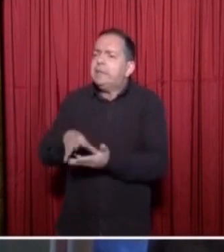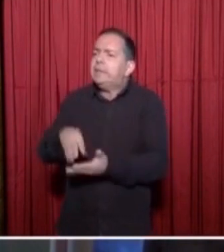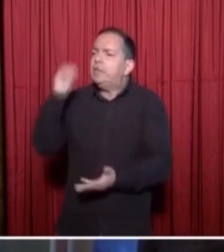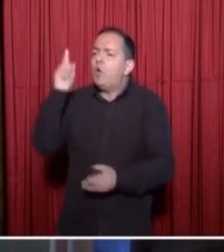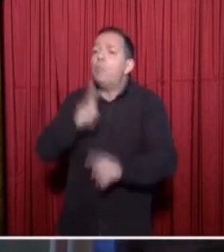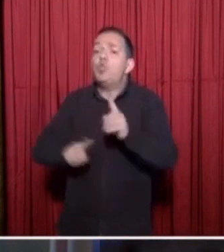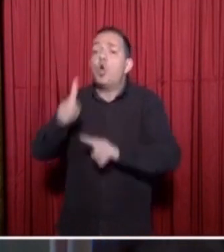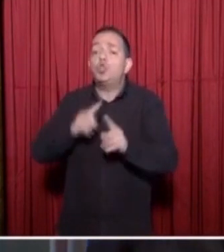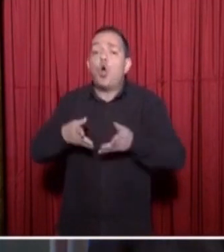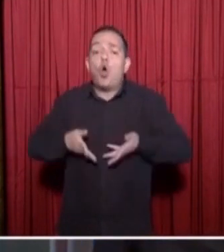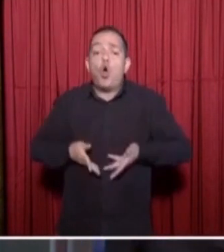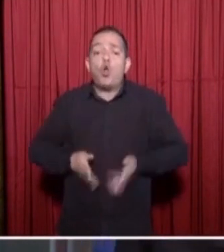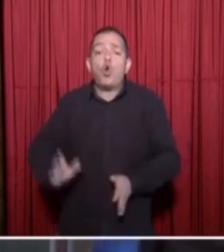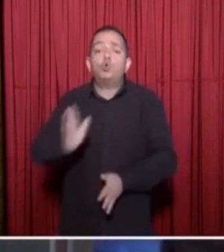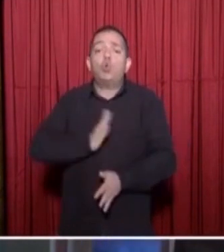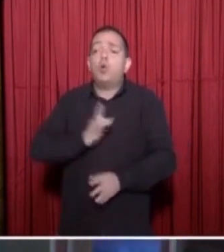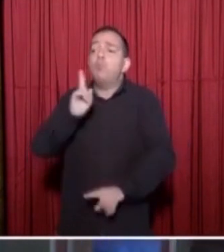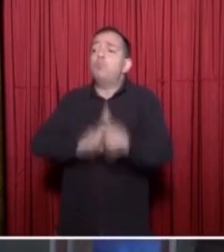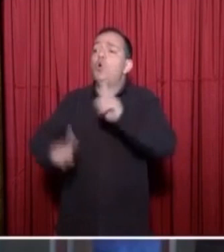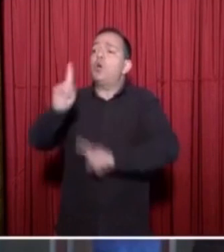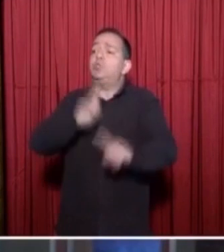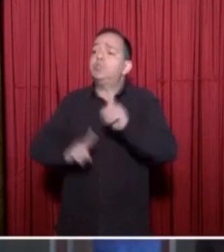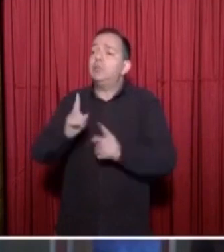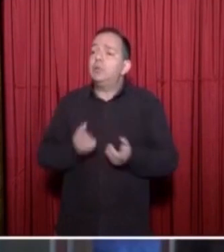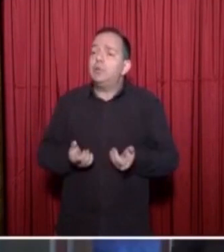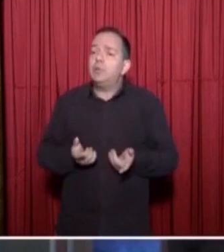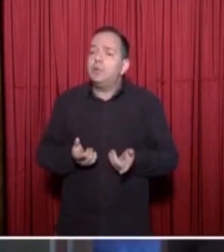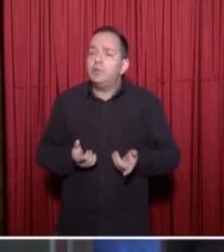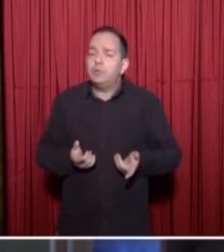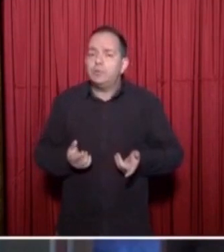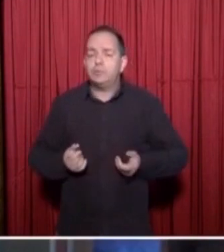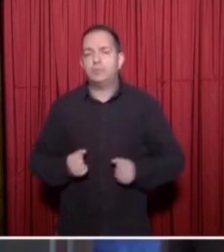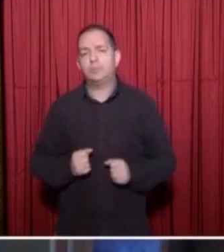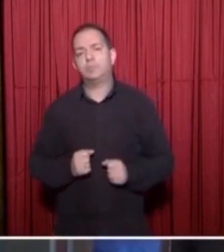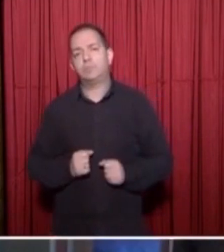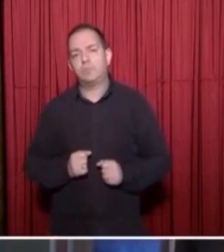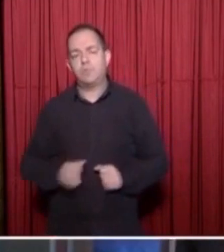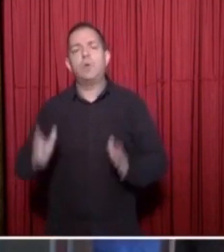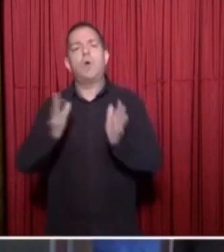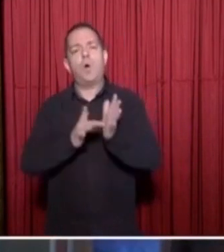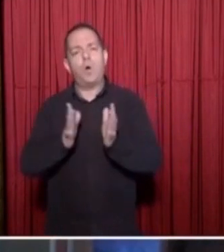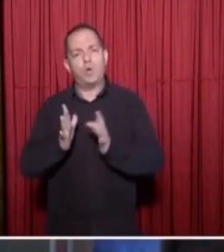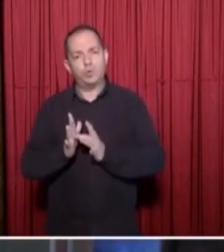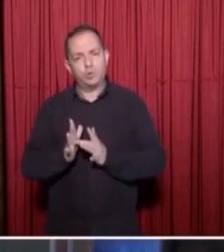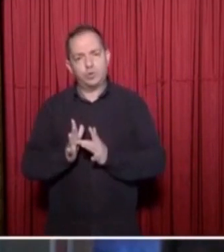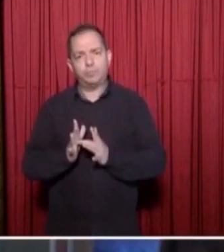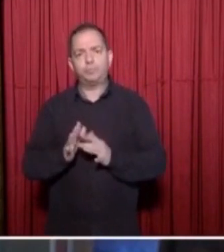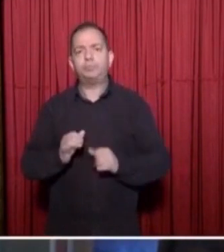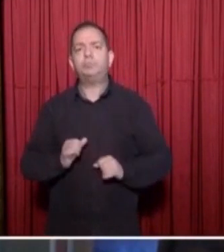της εστίν ούτως ο Υιός του ανθρώπου. Είπενουν αυτοίς ο